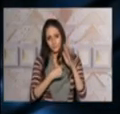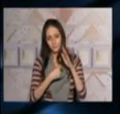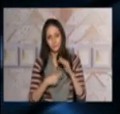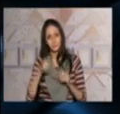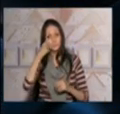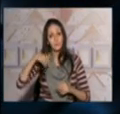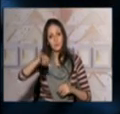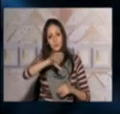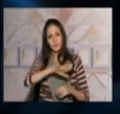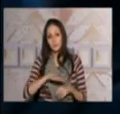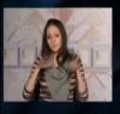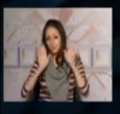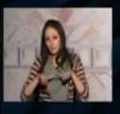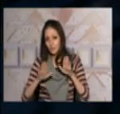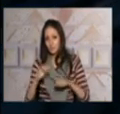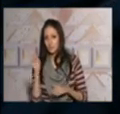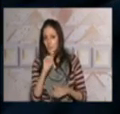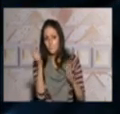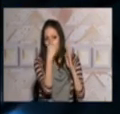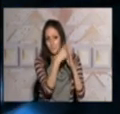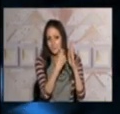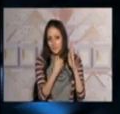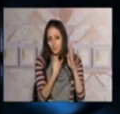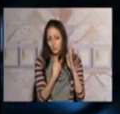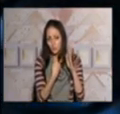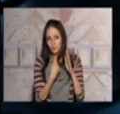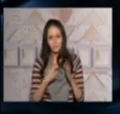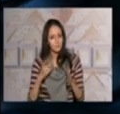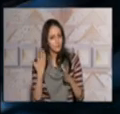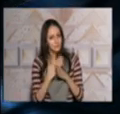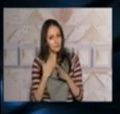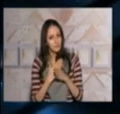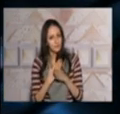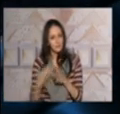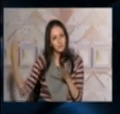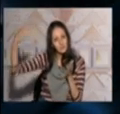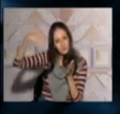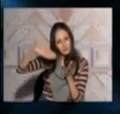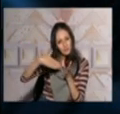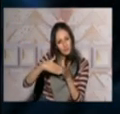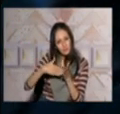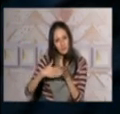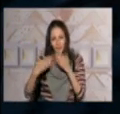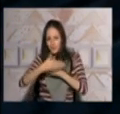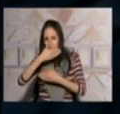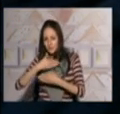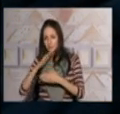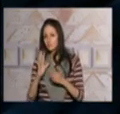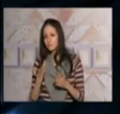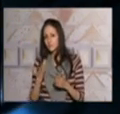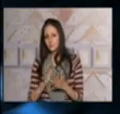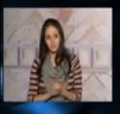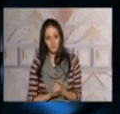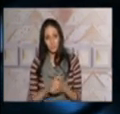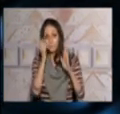فندم ايه سبب التأخير؟ يعني حضرتك بتقولي ان انتوا عقدتوا ندوات وانكم وضحتوا أهمية هذا